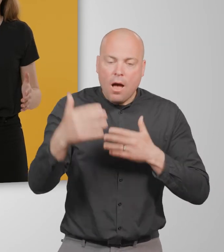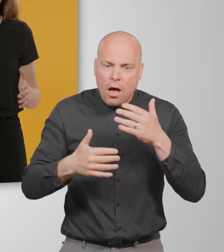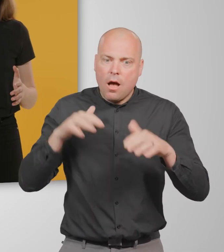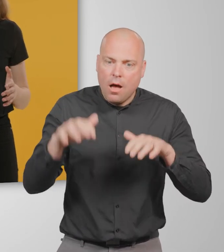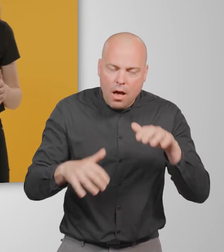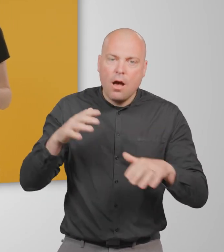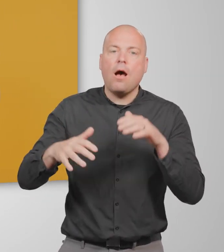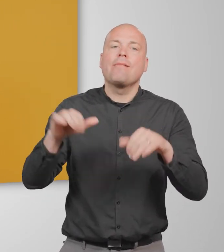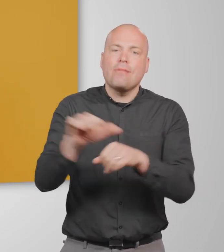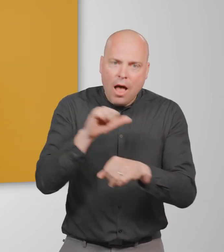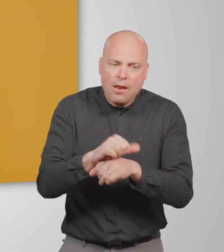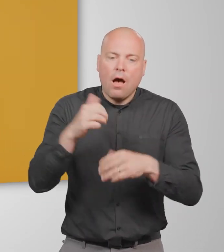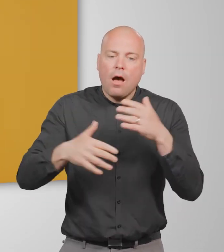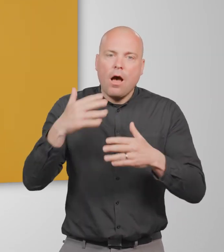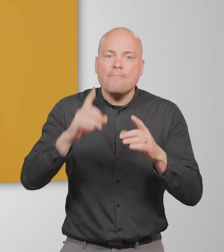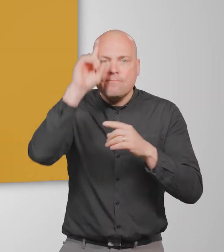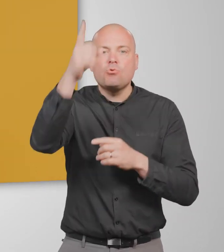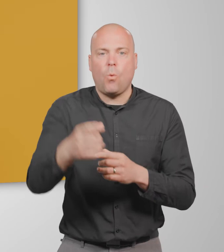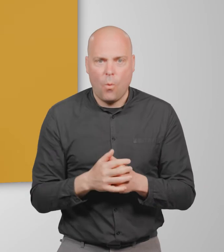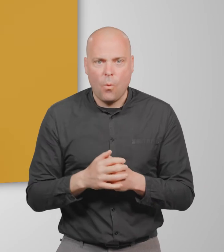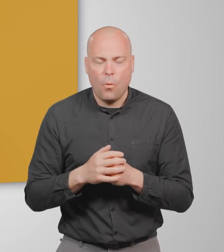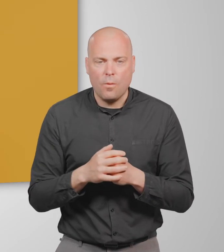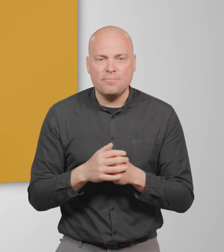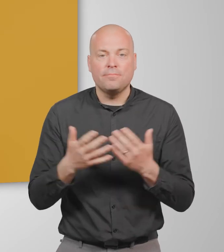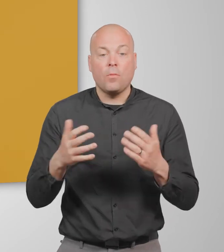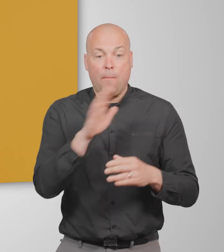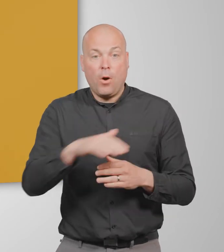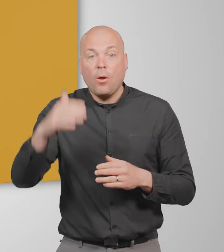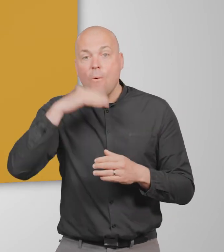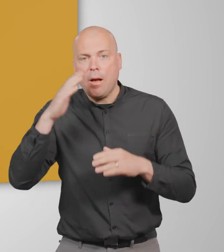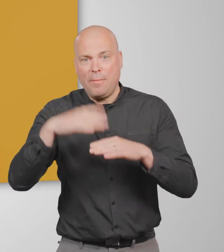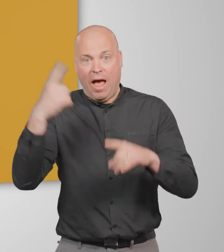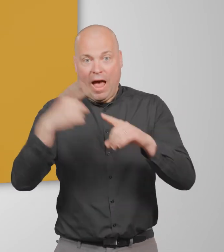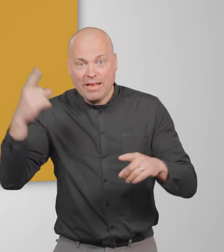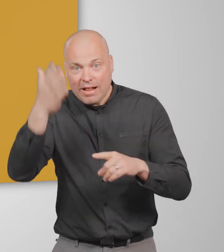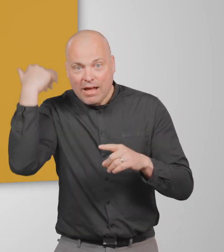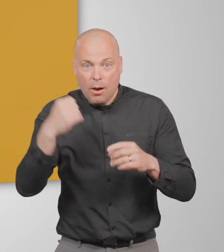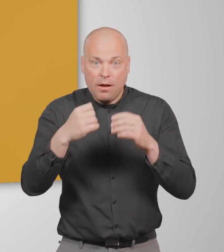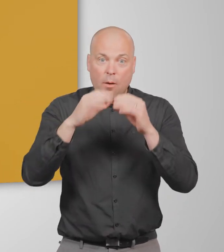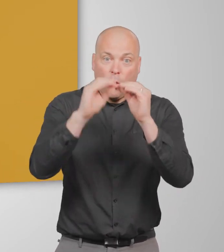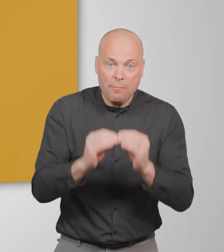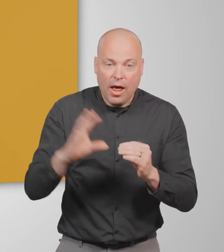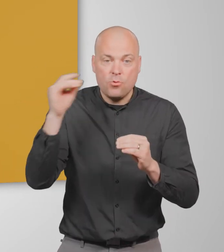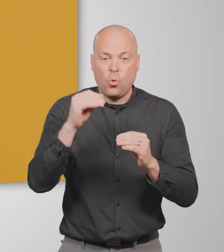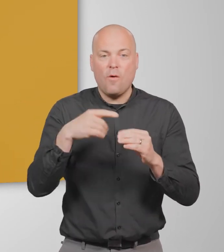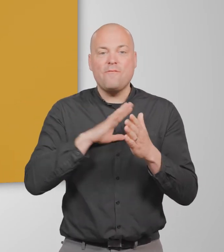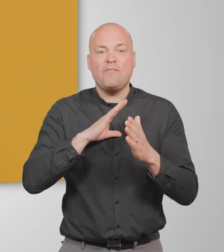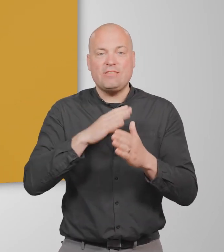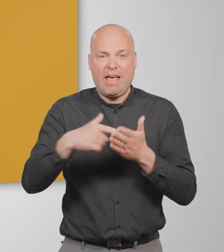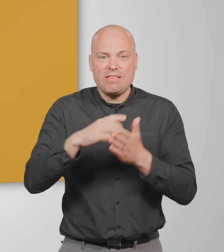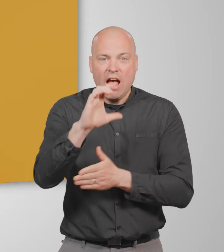förstå och man måste träna och koda för att lära sig. För att barn och unga enklare ska kunna programmera har man skapat verktyg som